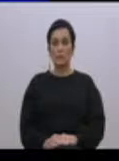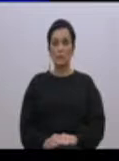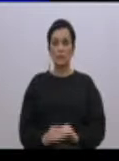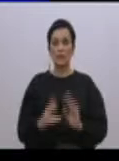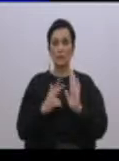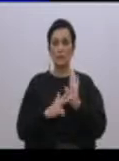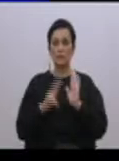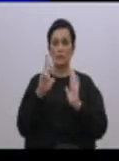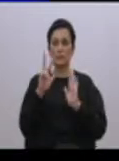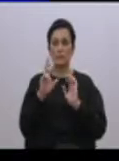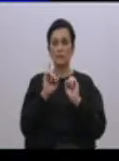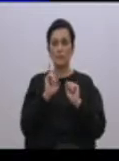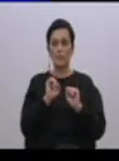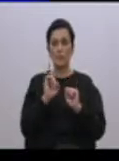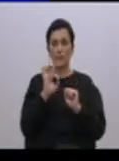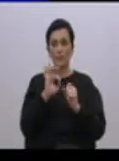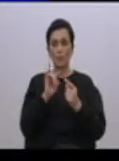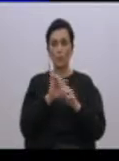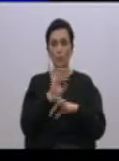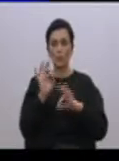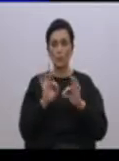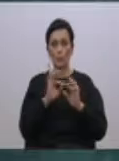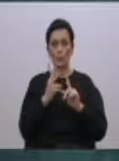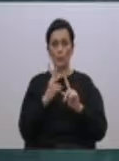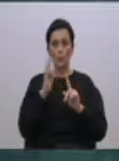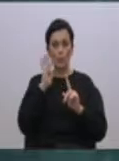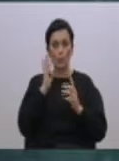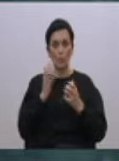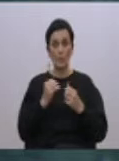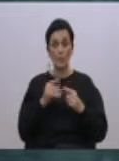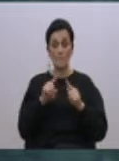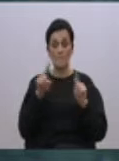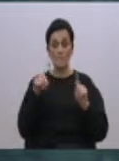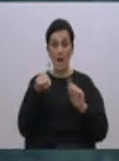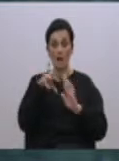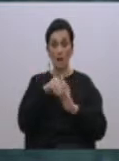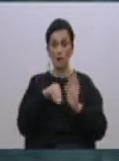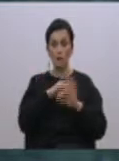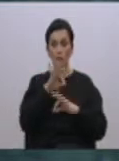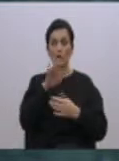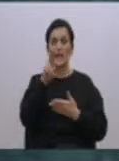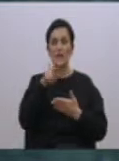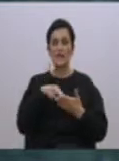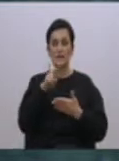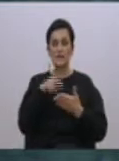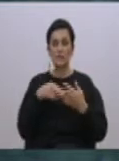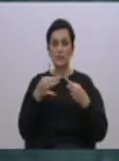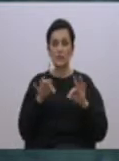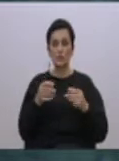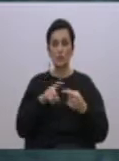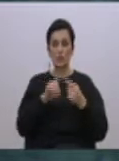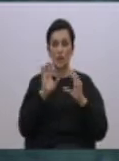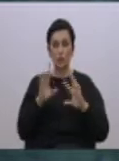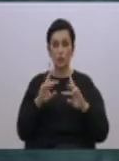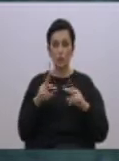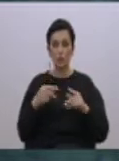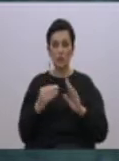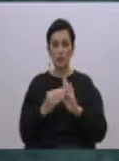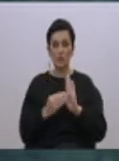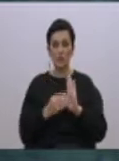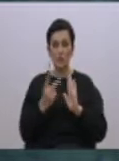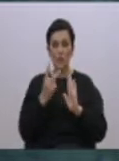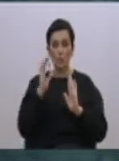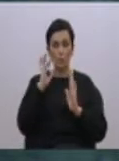Otrva sami mochen, nu-i țin aandegi, proiecte meure mosmenit, miqebuli. Am o epachet și emuale proiecte, licenzie bisa, nebartoebis shesakheb kanonshi, tsulebis shetanis taobaze,